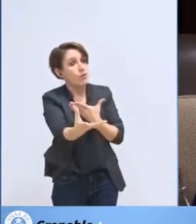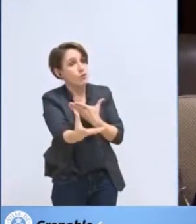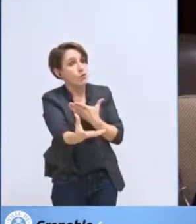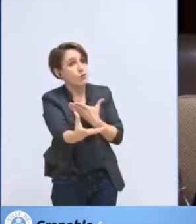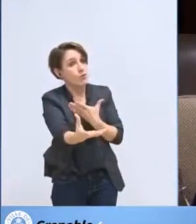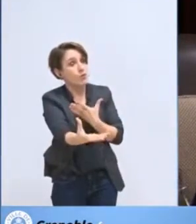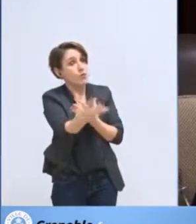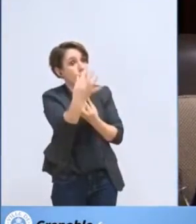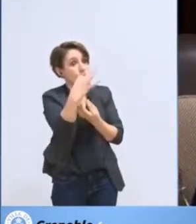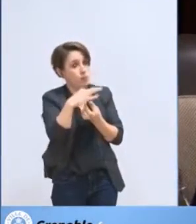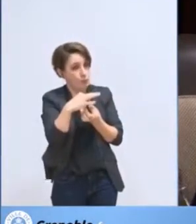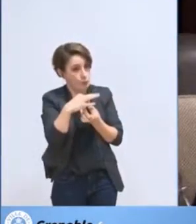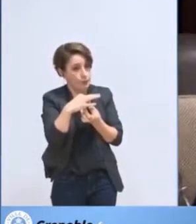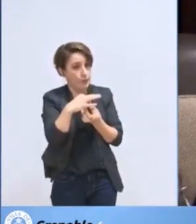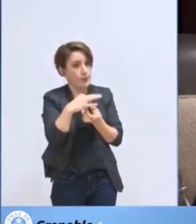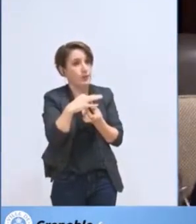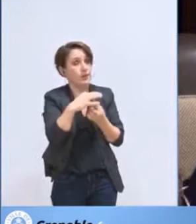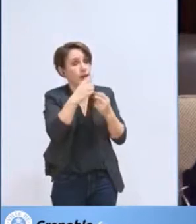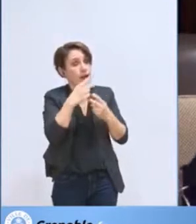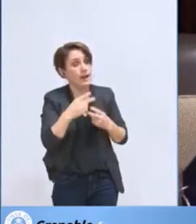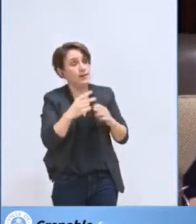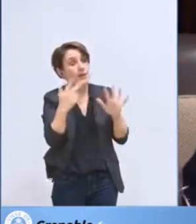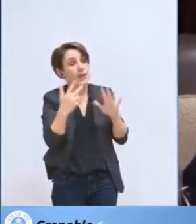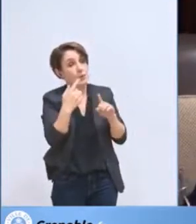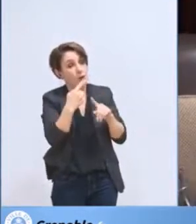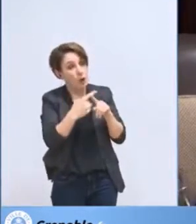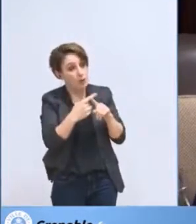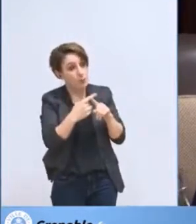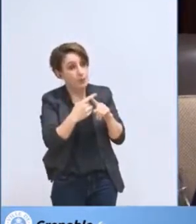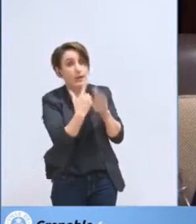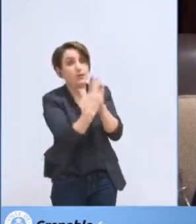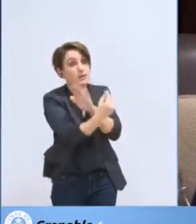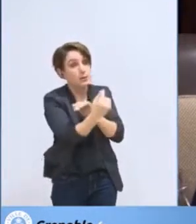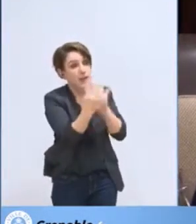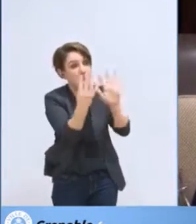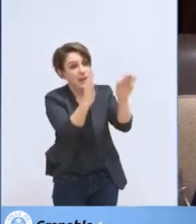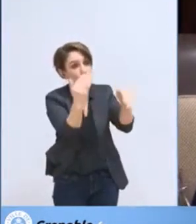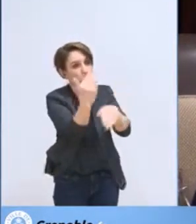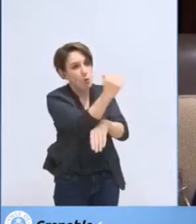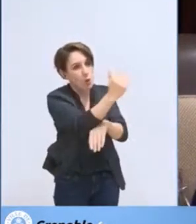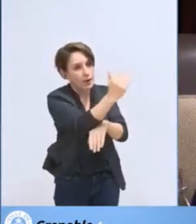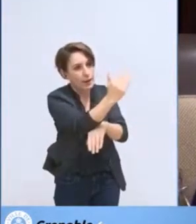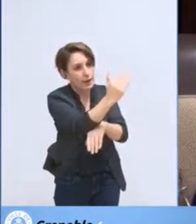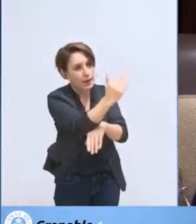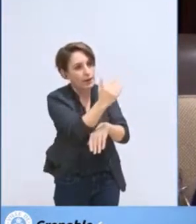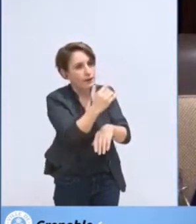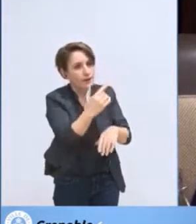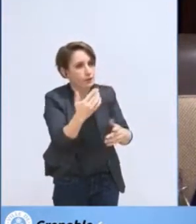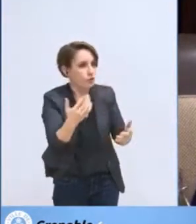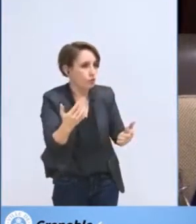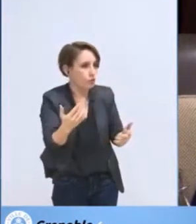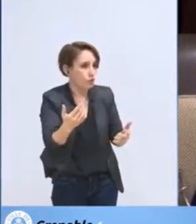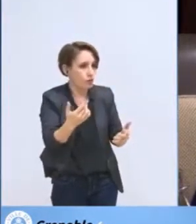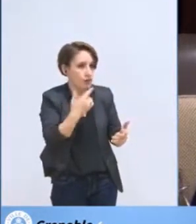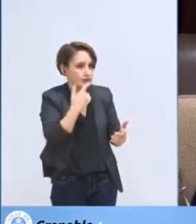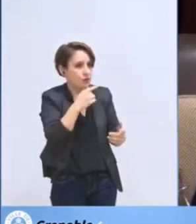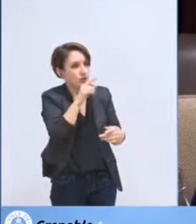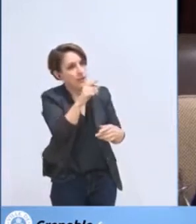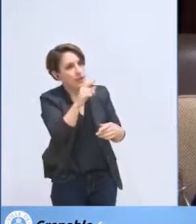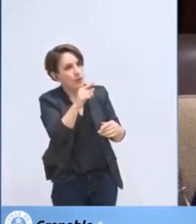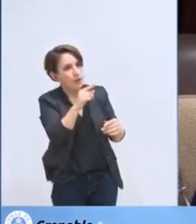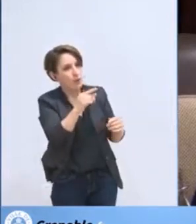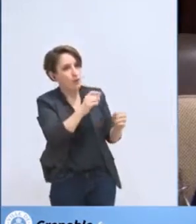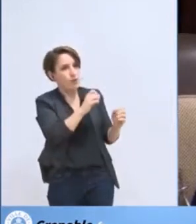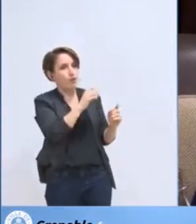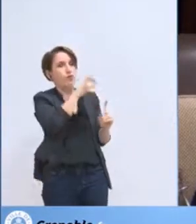à 8h30 et parti à 9h moins le quart, donc juste le temps de déclarer que cette délibération n'avait pas